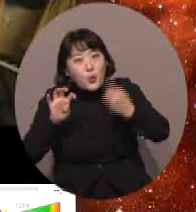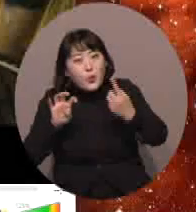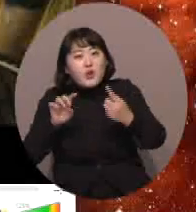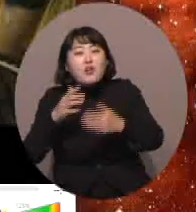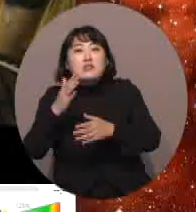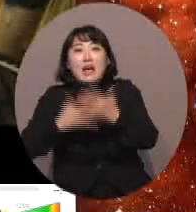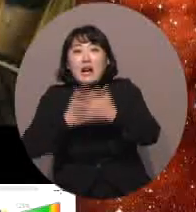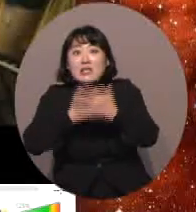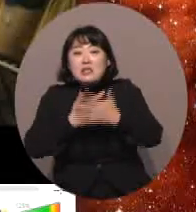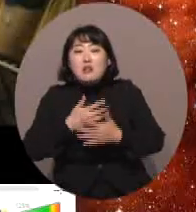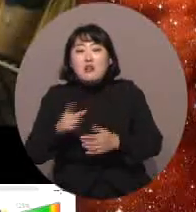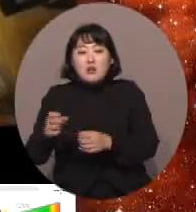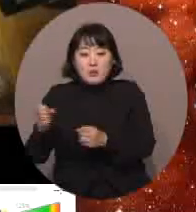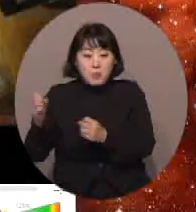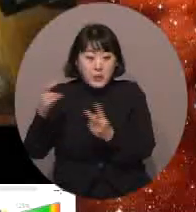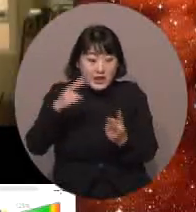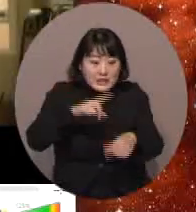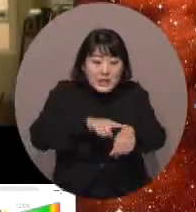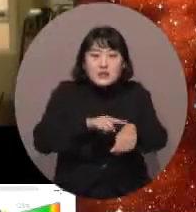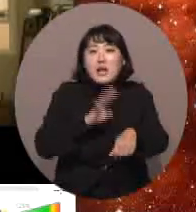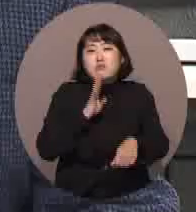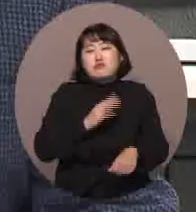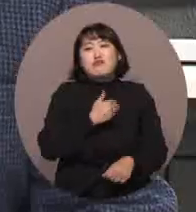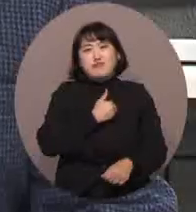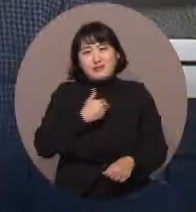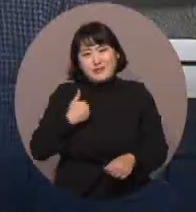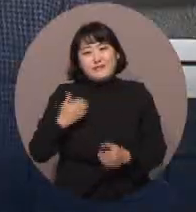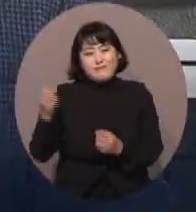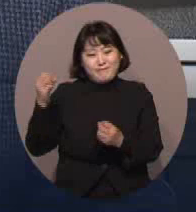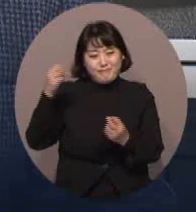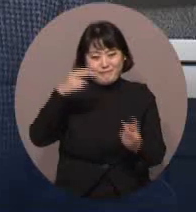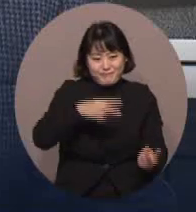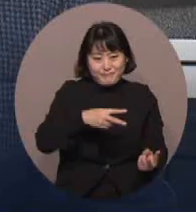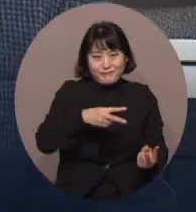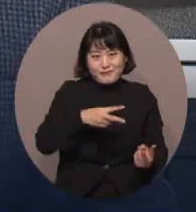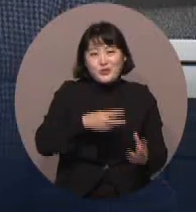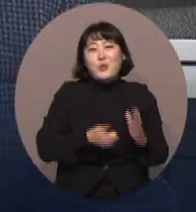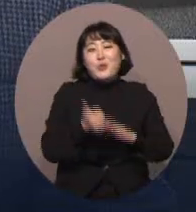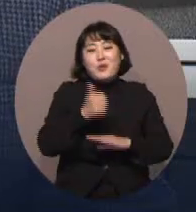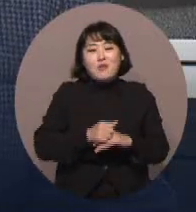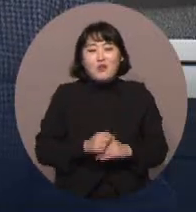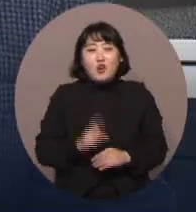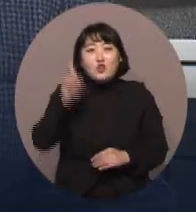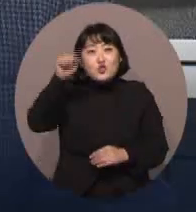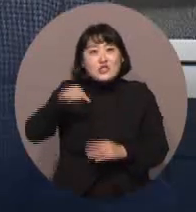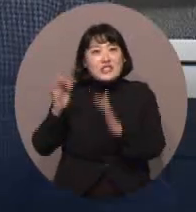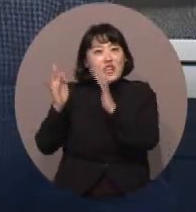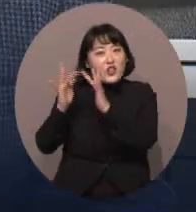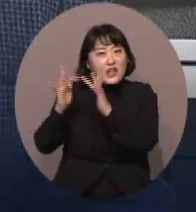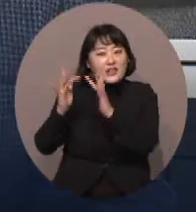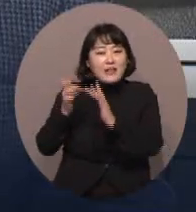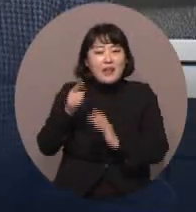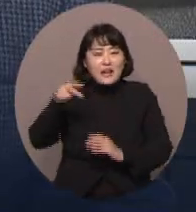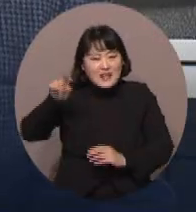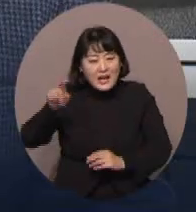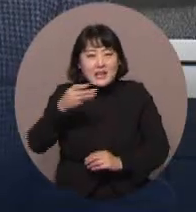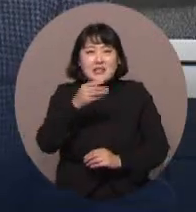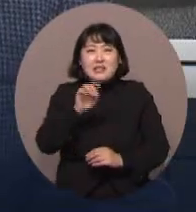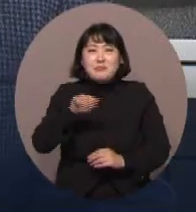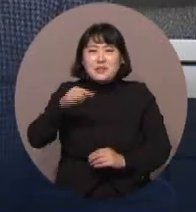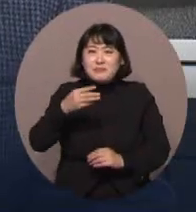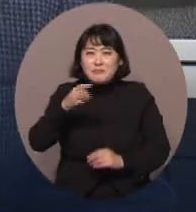시간은 4분이면 충분했습니다. 우주 인터넷 방식으로 나사 딥스페이스 네트워크